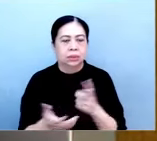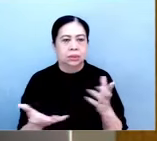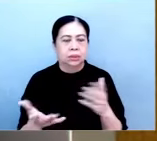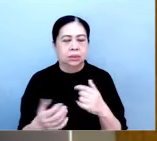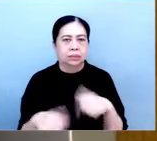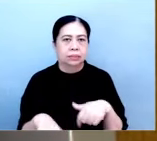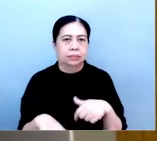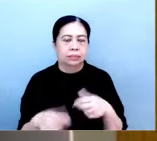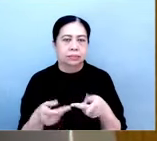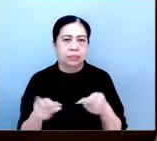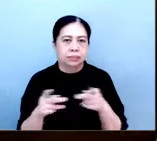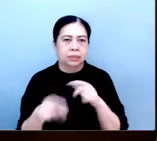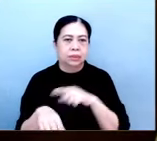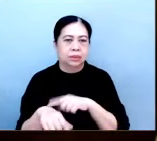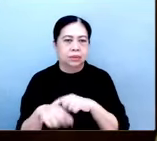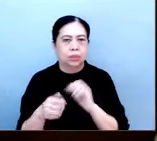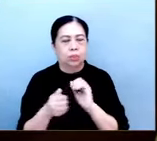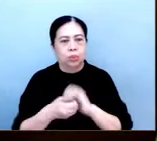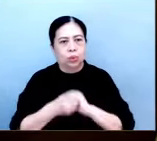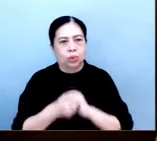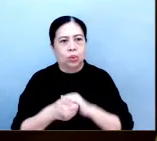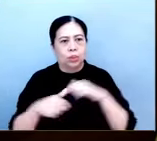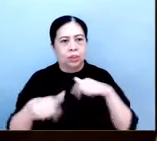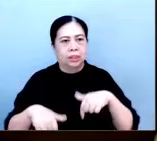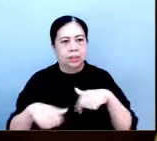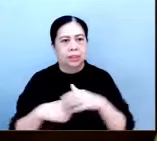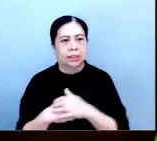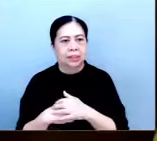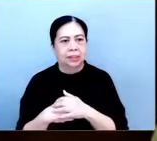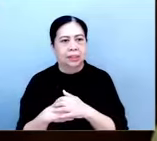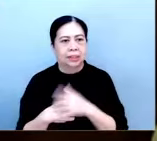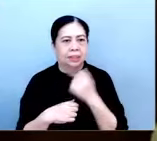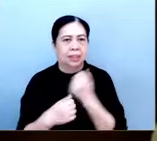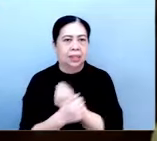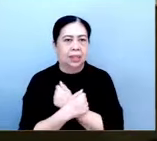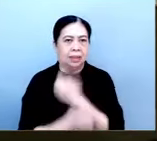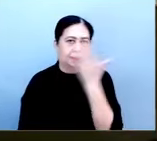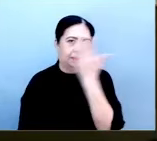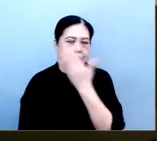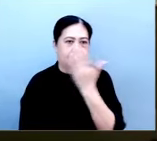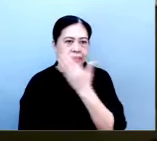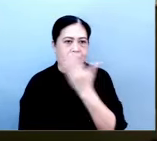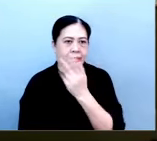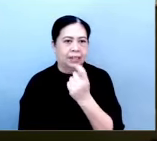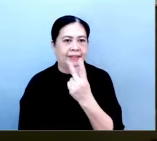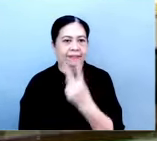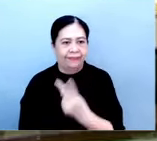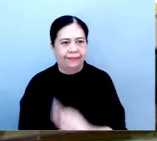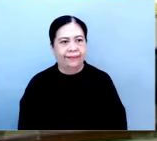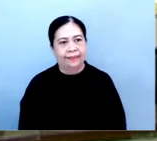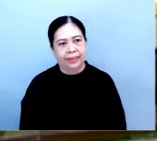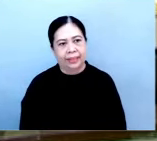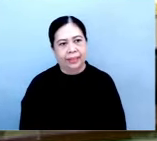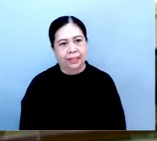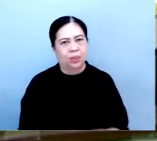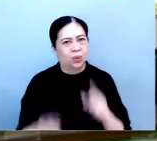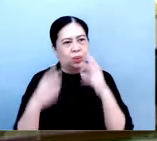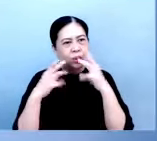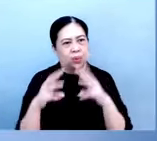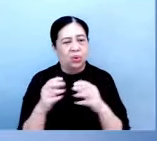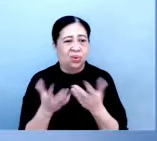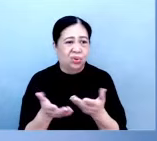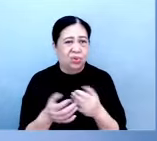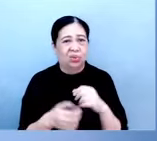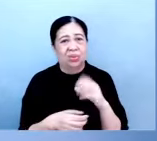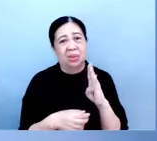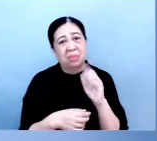sala? Mas nagbaband kami dito sa ano eh, sa dito dahil mahilig silang manood talaga ng TV. Ng TV. Ano pinapanood nyo? Ano, puro ayan,